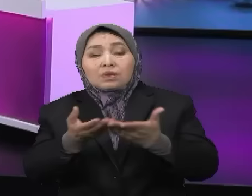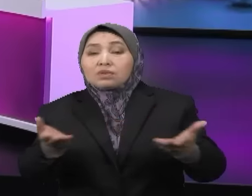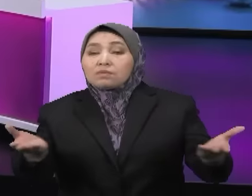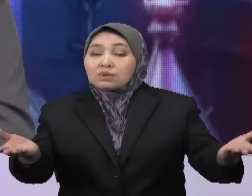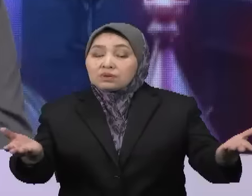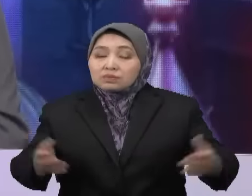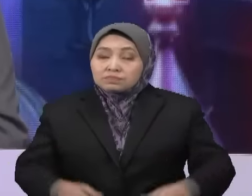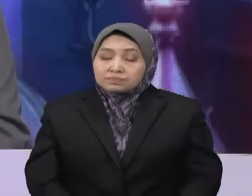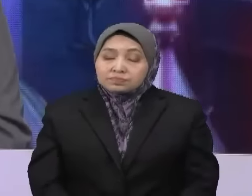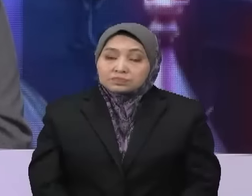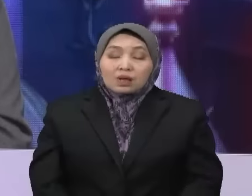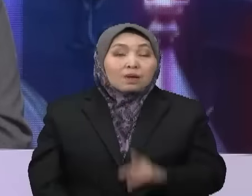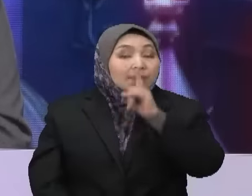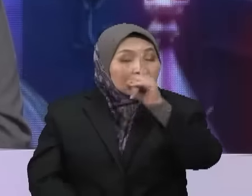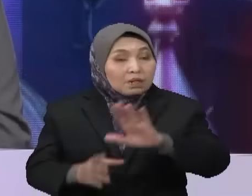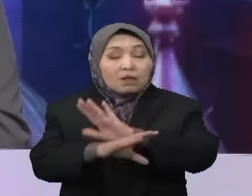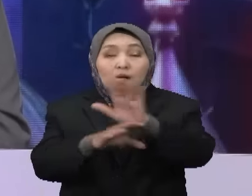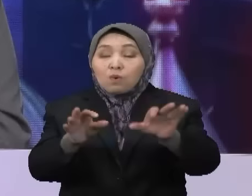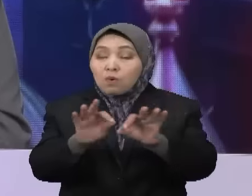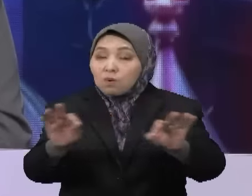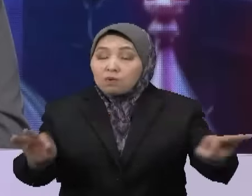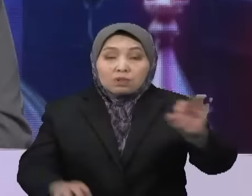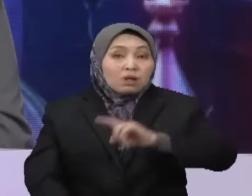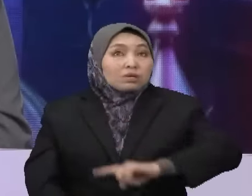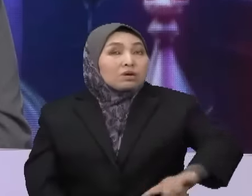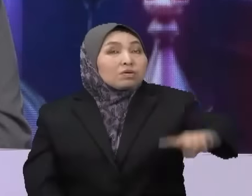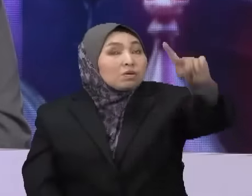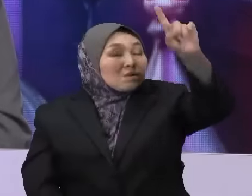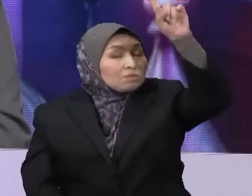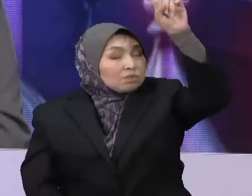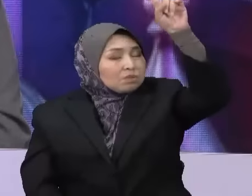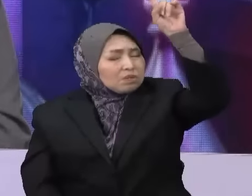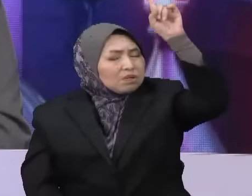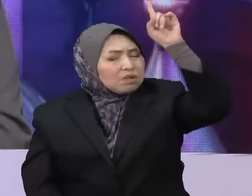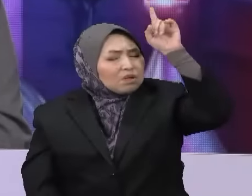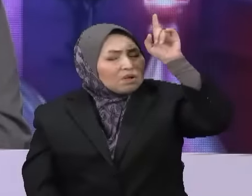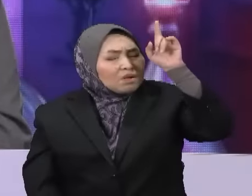إليهم. صدق الله